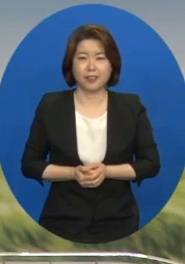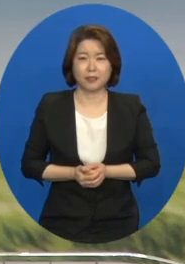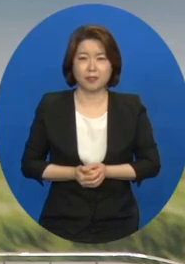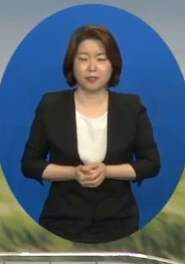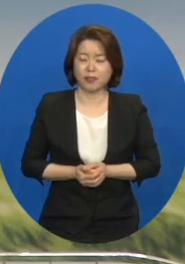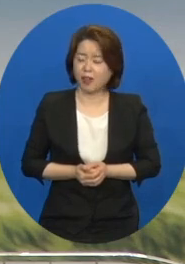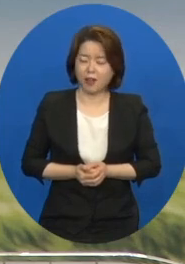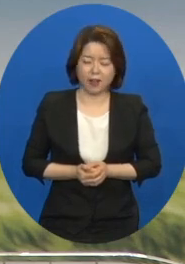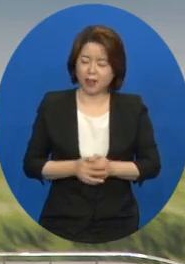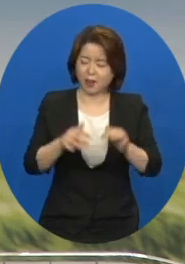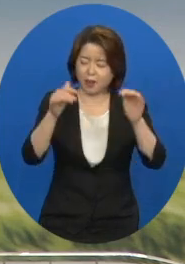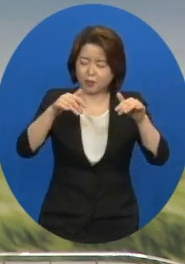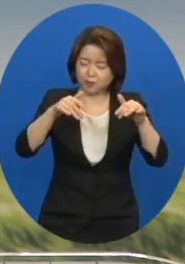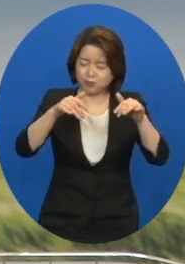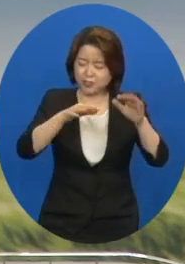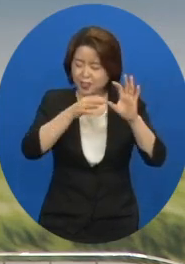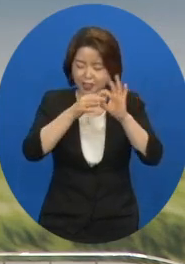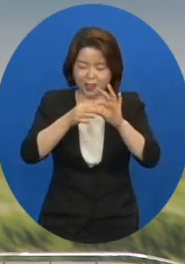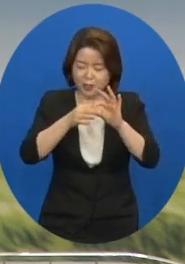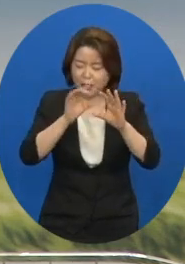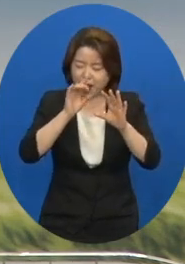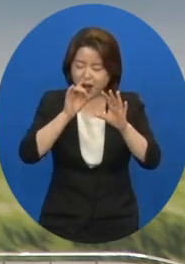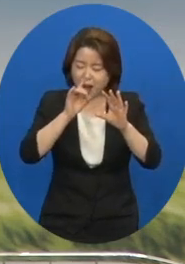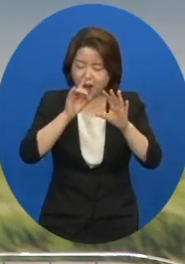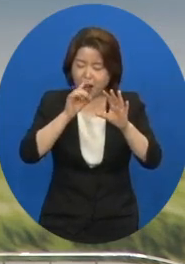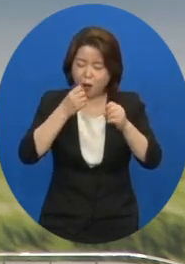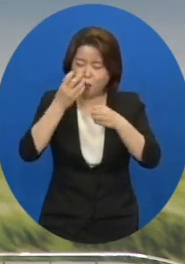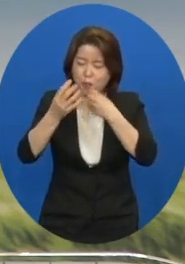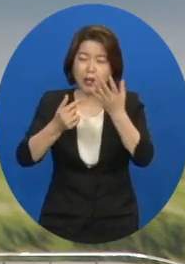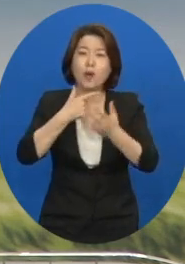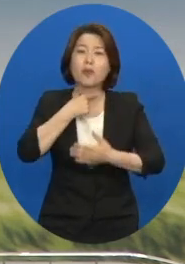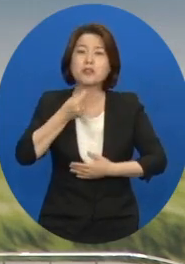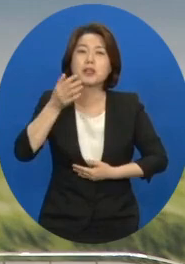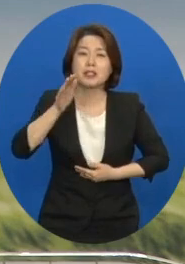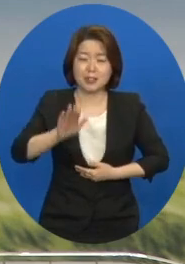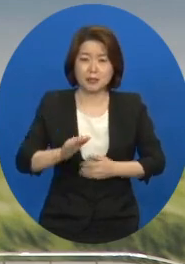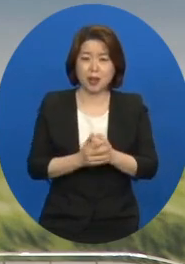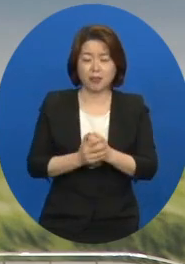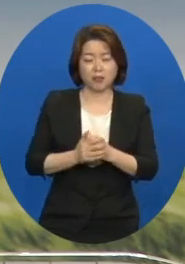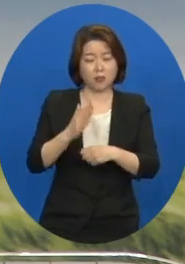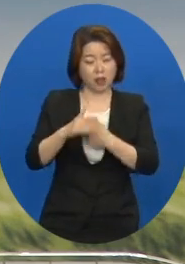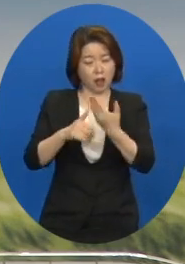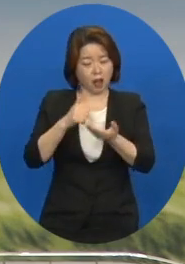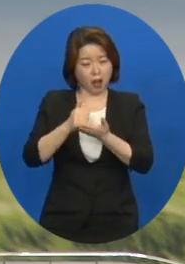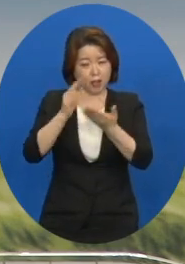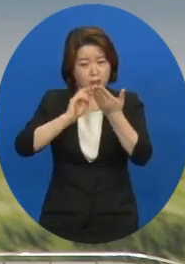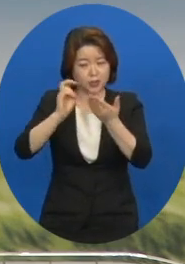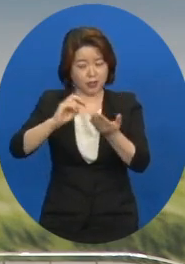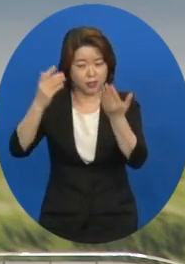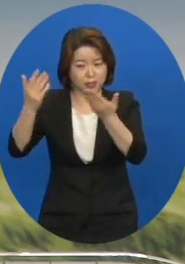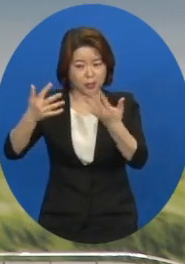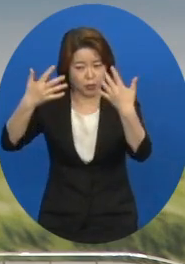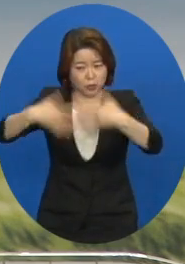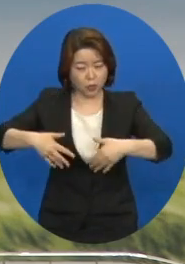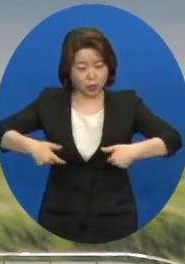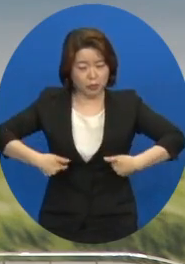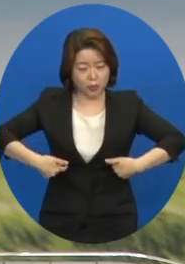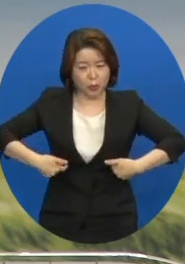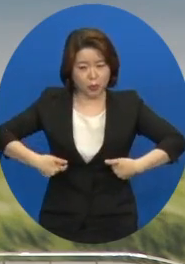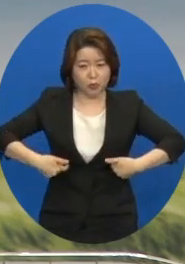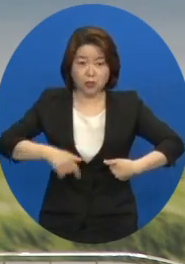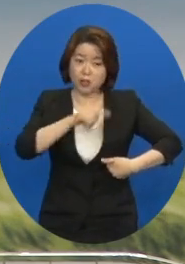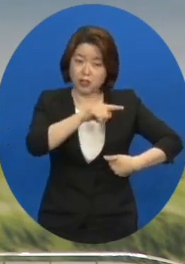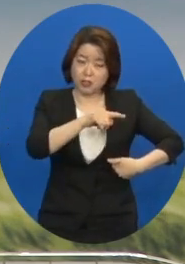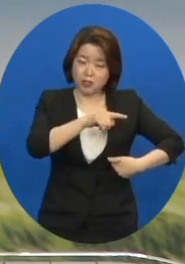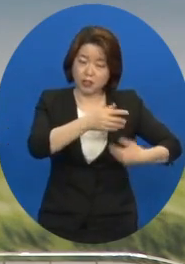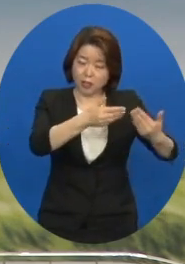그러면 안 돼요. 이렇게 고백을 드리려고 그러다가 하나님을 찬양하는데 조건이 있을 수 있나요? 이렇게 해주면